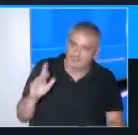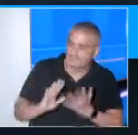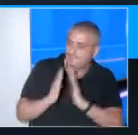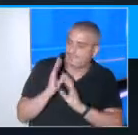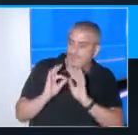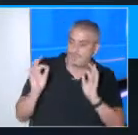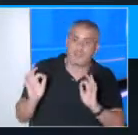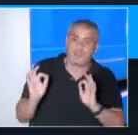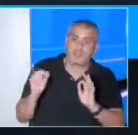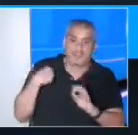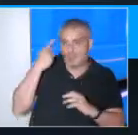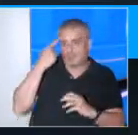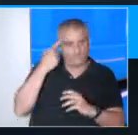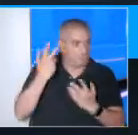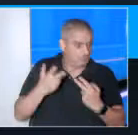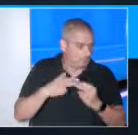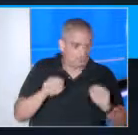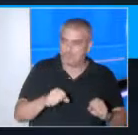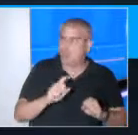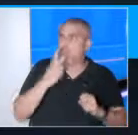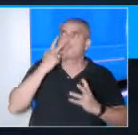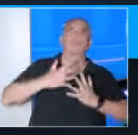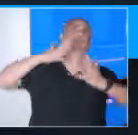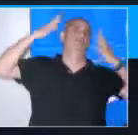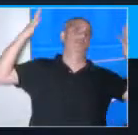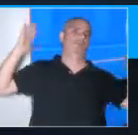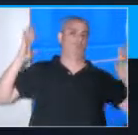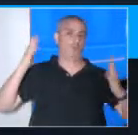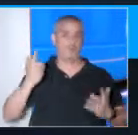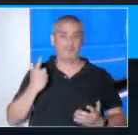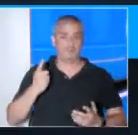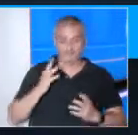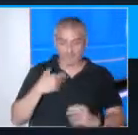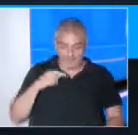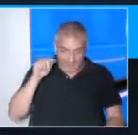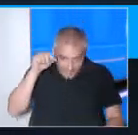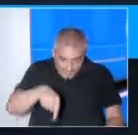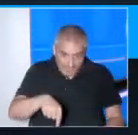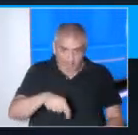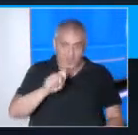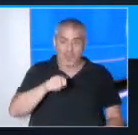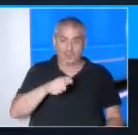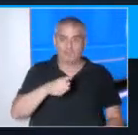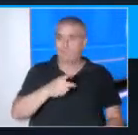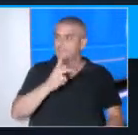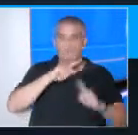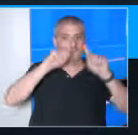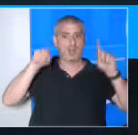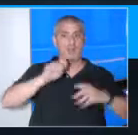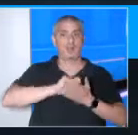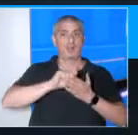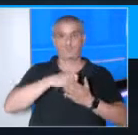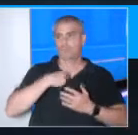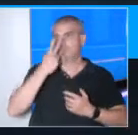השריפה, חשבנו שעומדים להשתלט אליה, כי לא הייתה נראית כזאת נוראית. וכשהגענו פה לכנסת, מחלון הלשכה